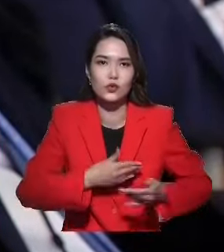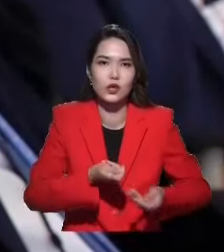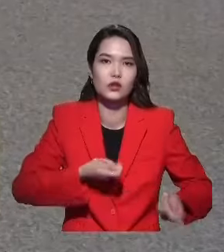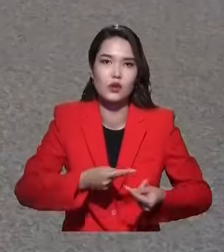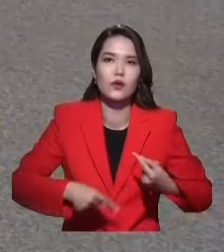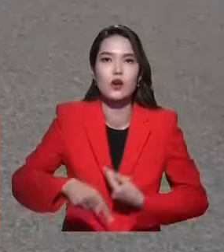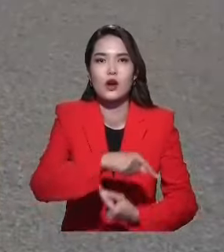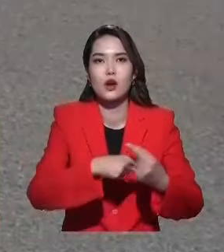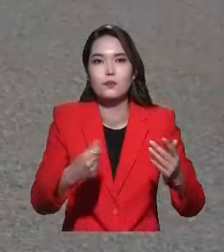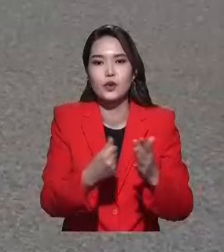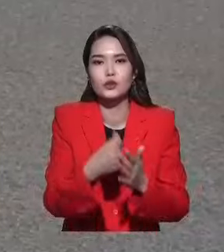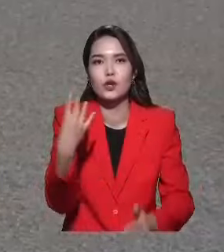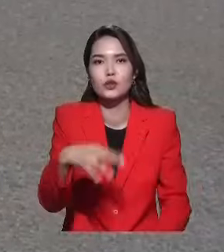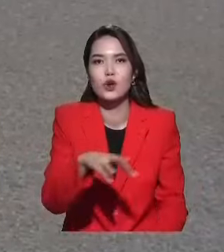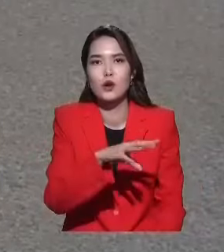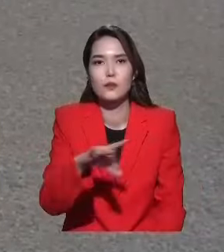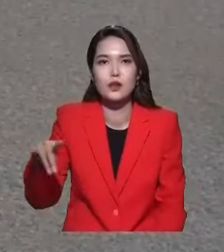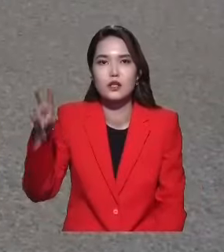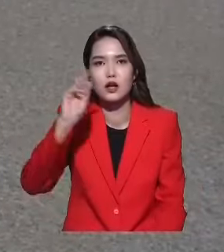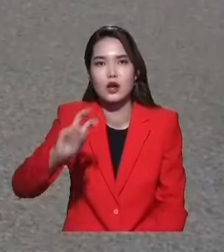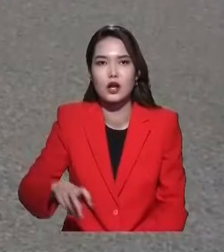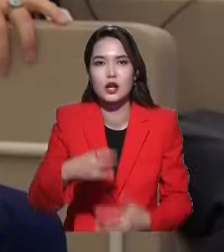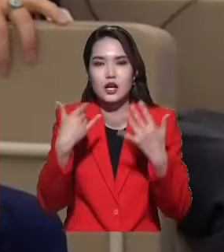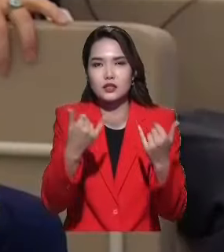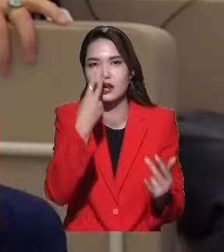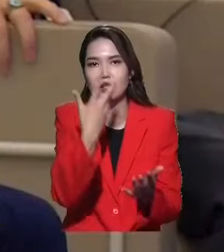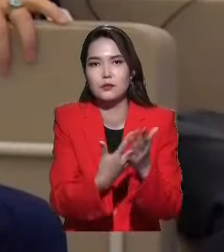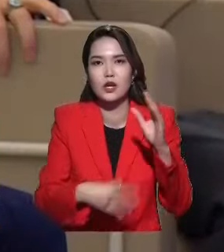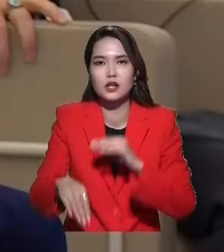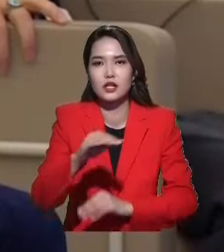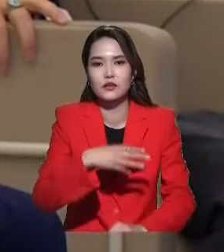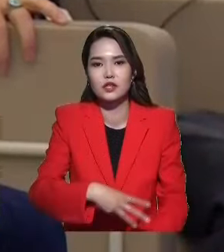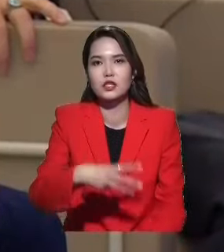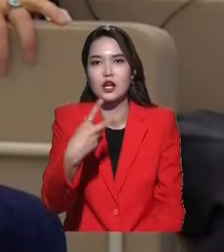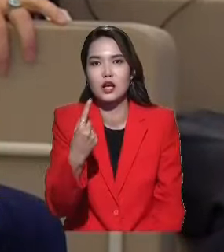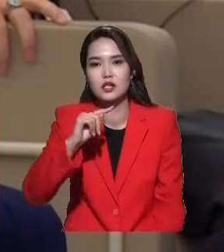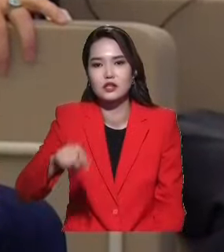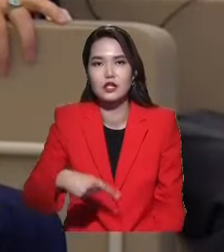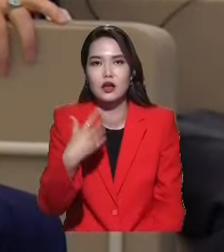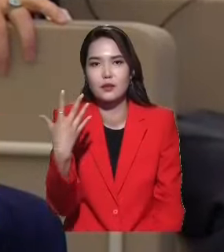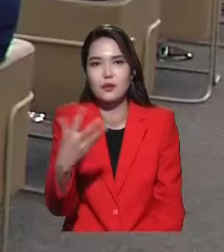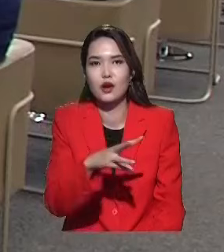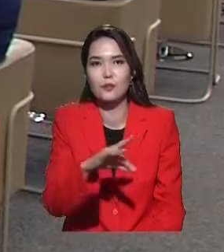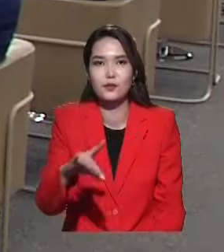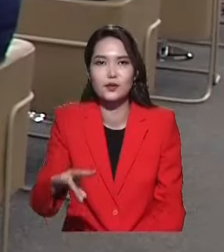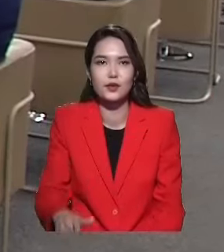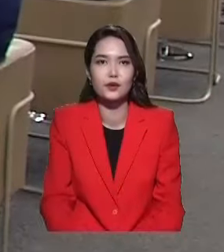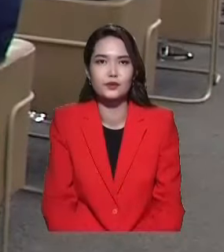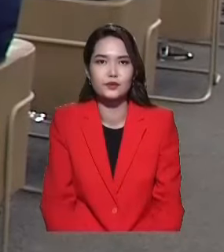взаимный товарооборот до 40 миллиардов долларов. Сейчас этот показатель составляет 31,5 миллиарда.